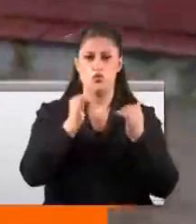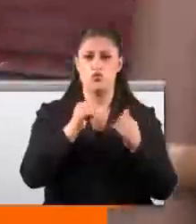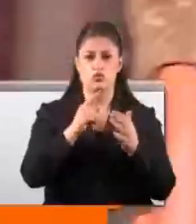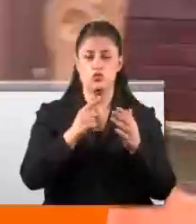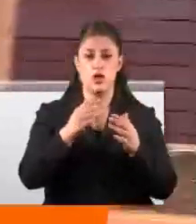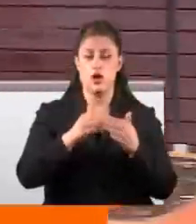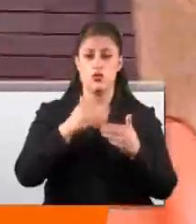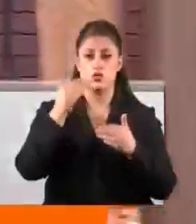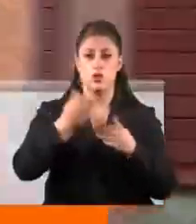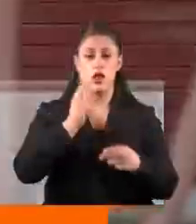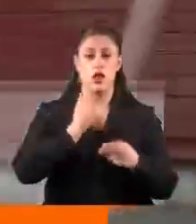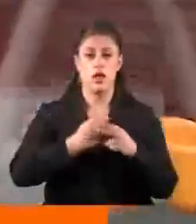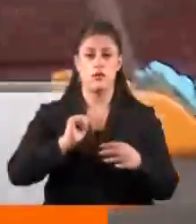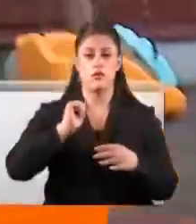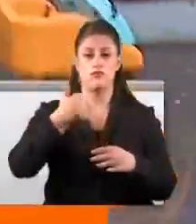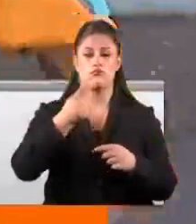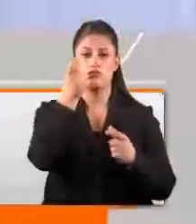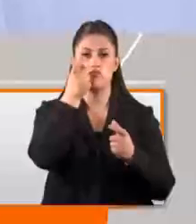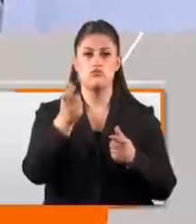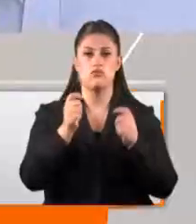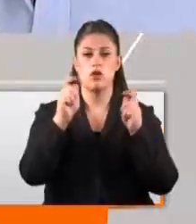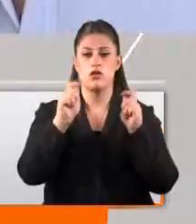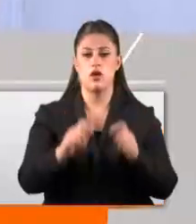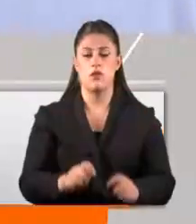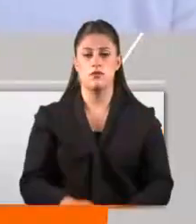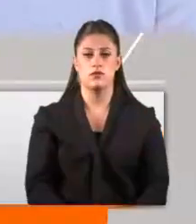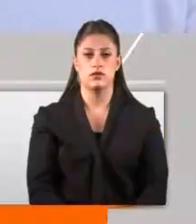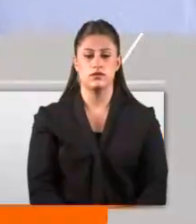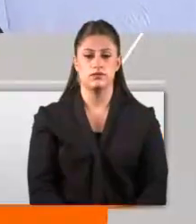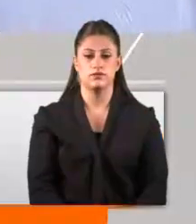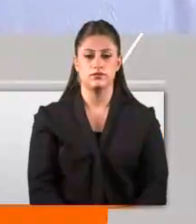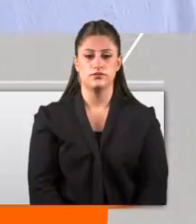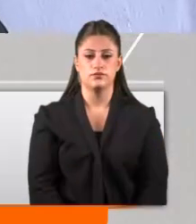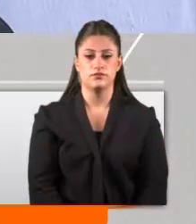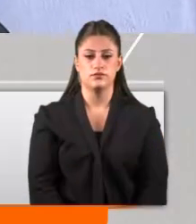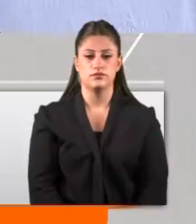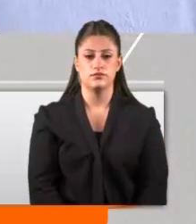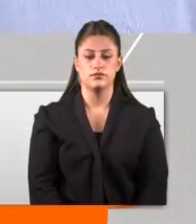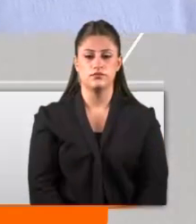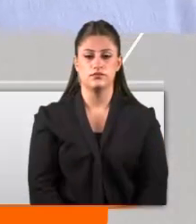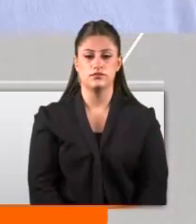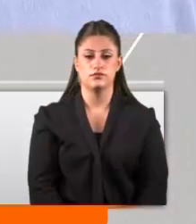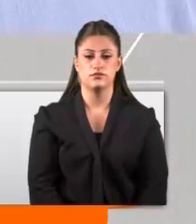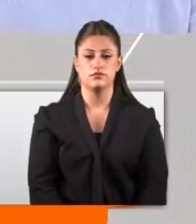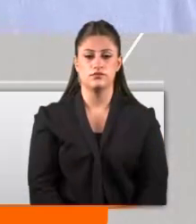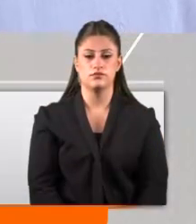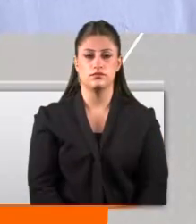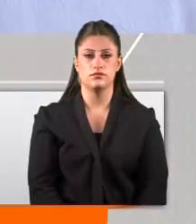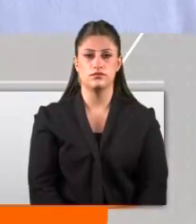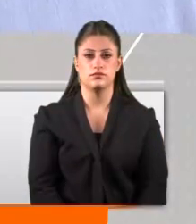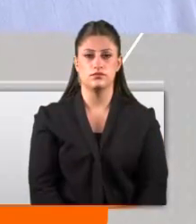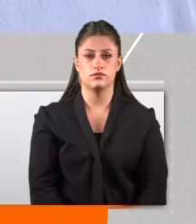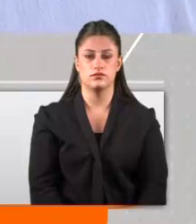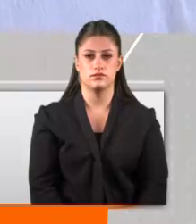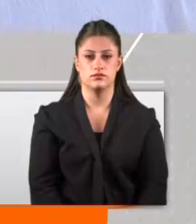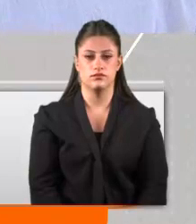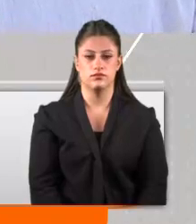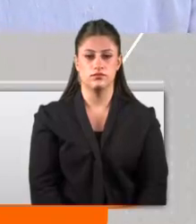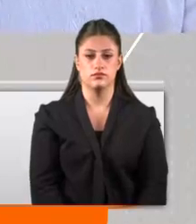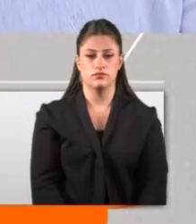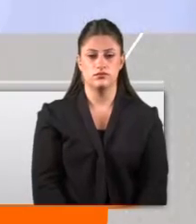ardından hemen ertesi günü önlemler alındı. Bir sonraki gün uğradığımda apar topar ekipler hemen yenilemişler. Hemen olayı kapatmak,